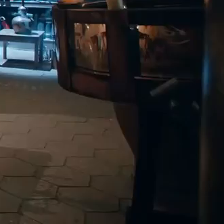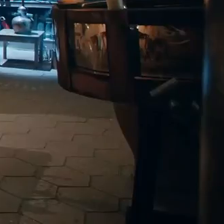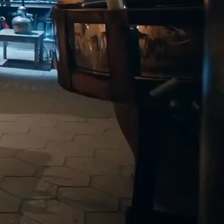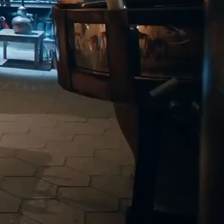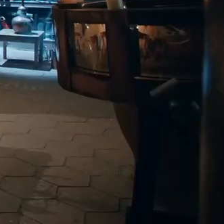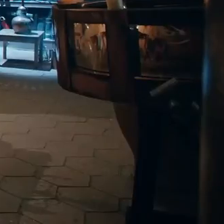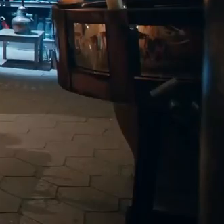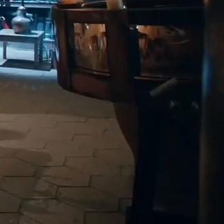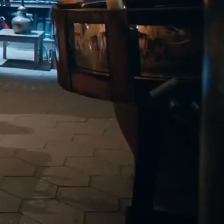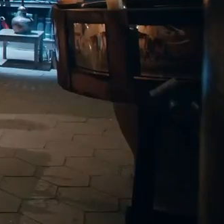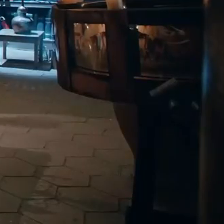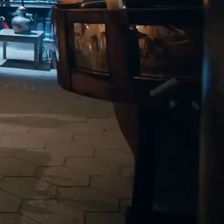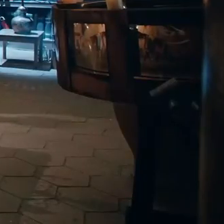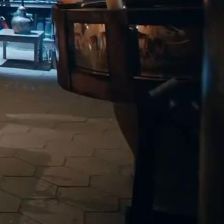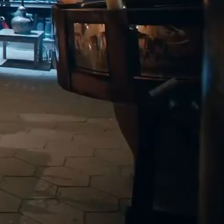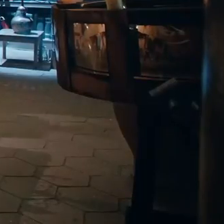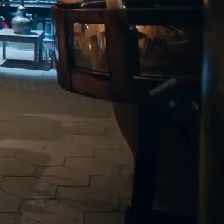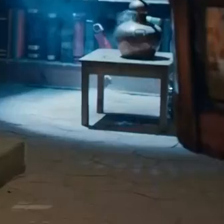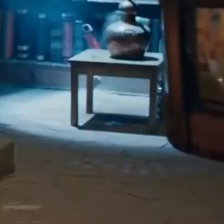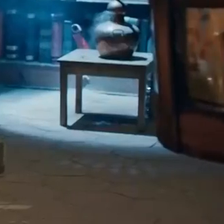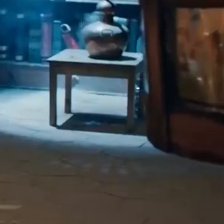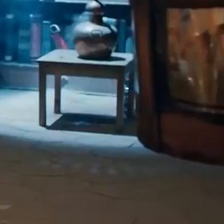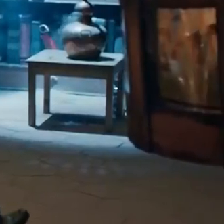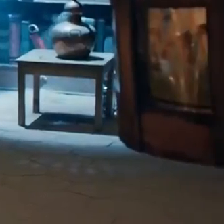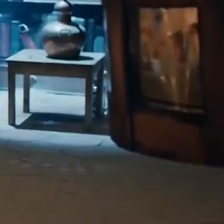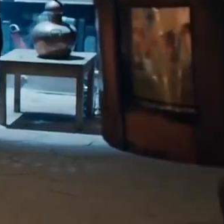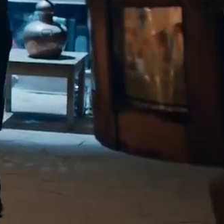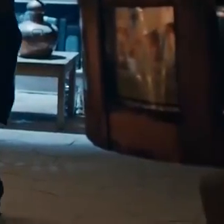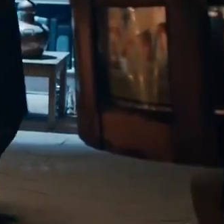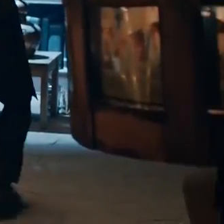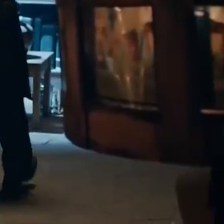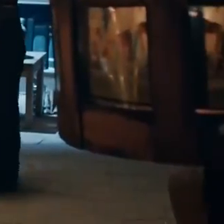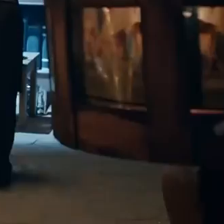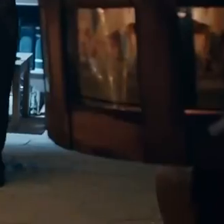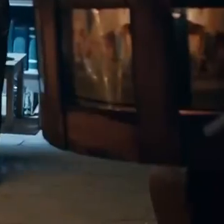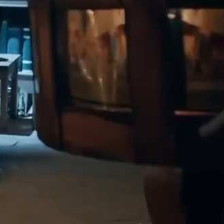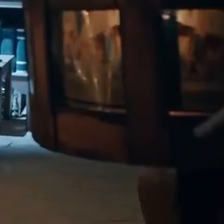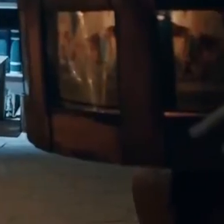Abdullah kalktı. Mustafa kollarını bağlamış, bekliyor. Abdullah gerideki kitaplığa yürüdü. İki kere.